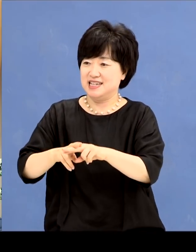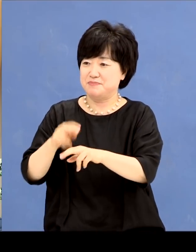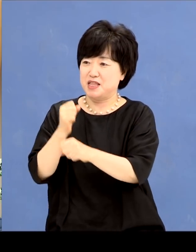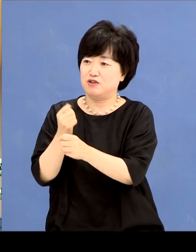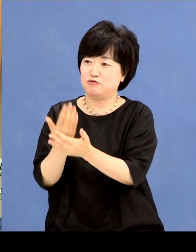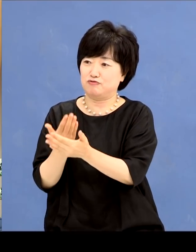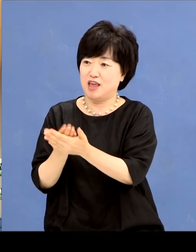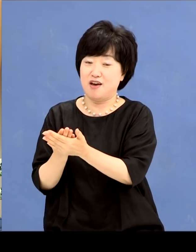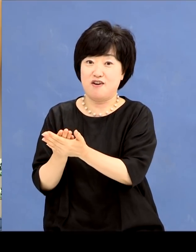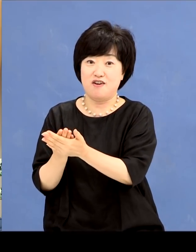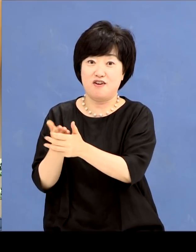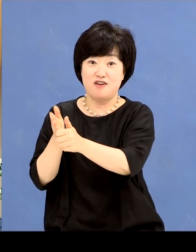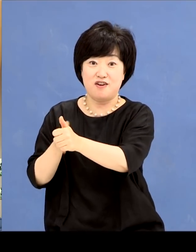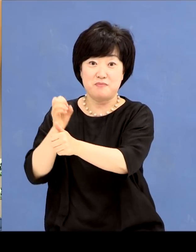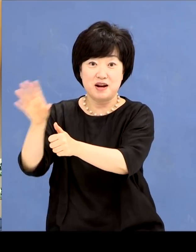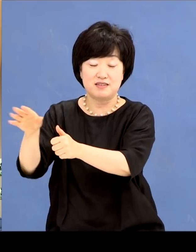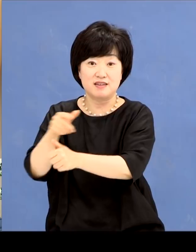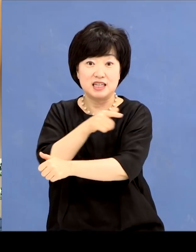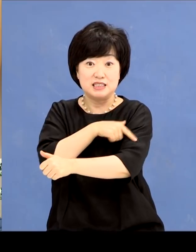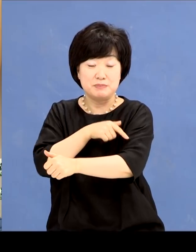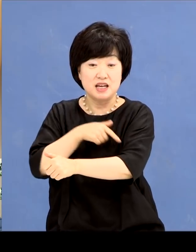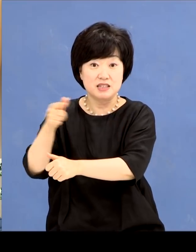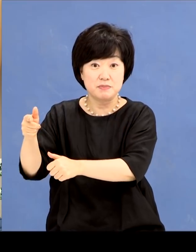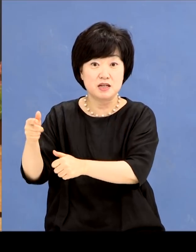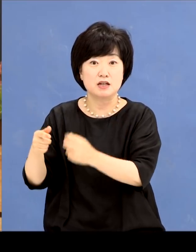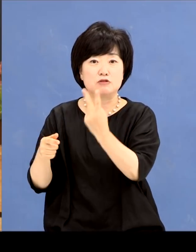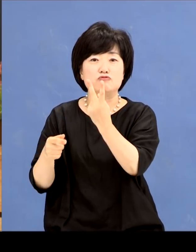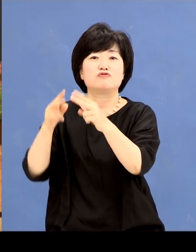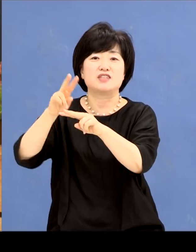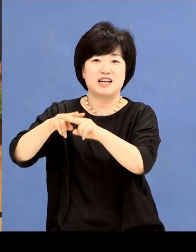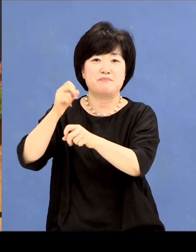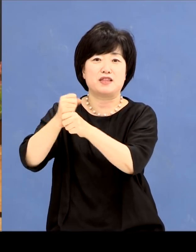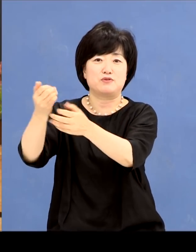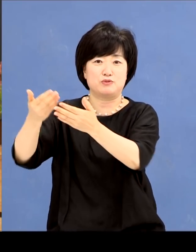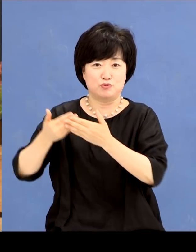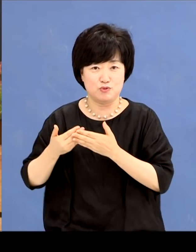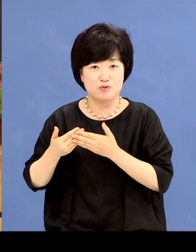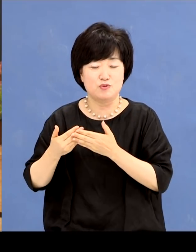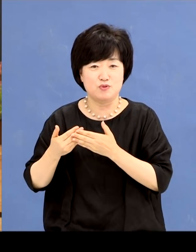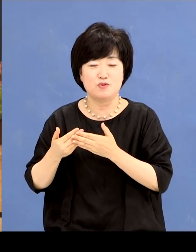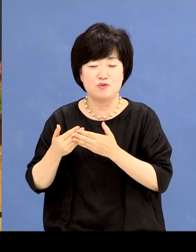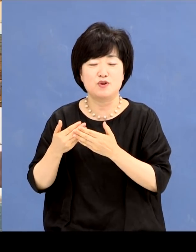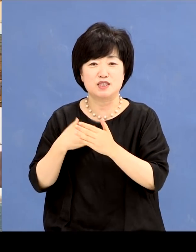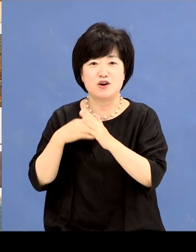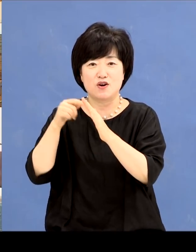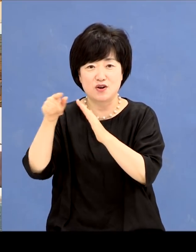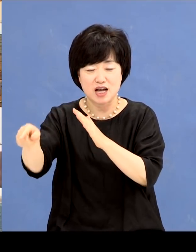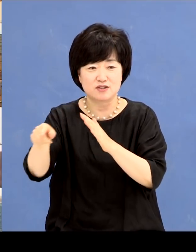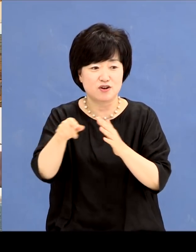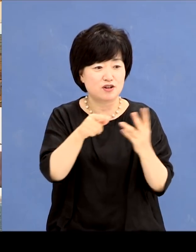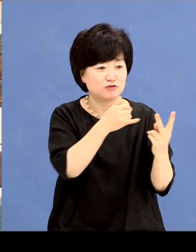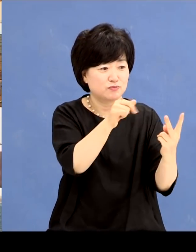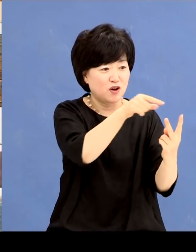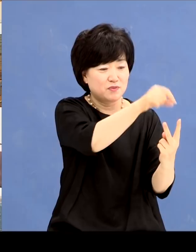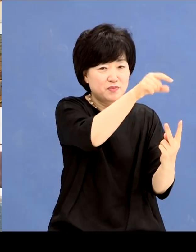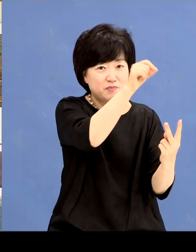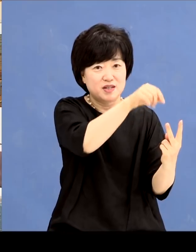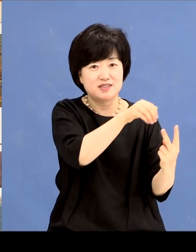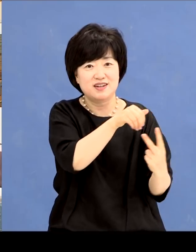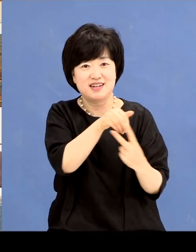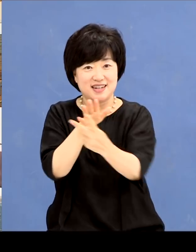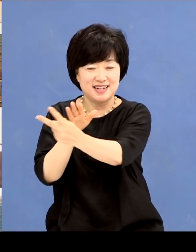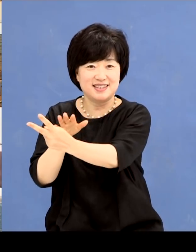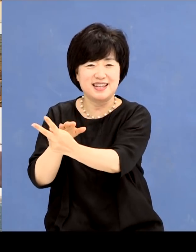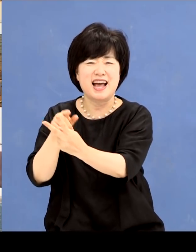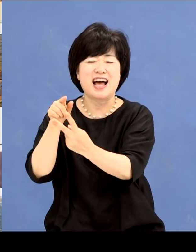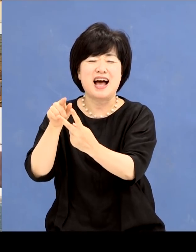수 있나요? 네. 그랬더니 집사님이 너무 감사하게 2자리를 만들어 주신 거예요. 네. 그래서 2명을 제가 찾아서 보냈는데 한